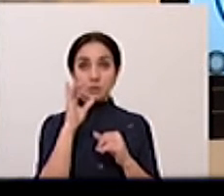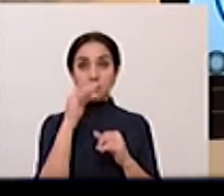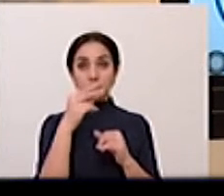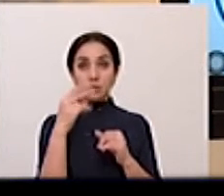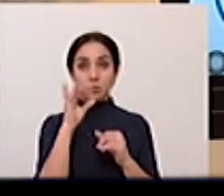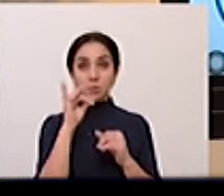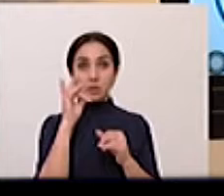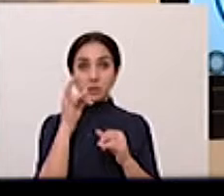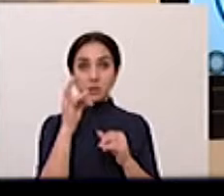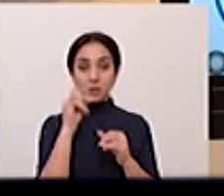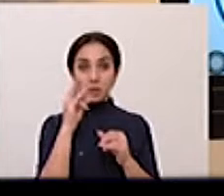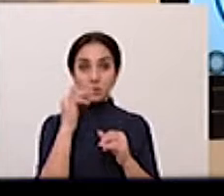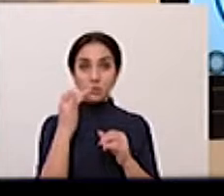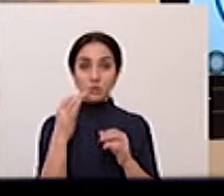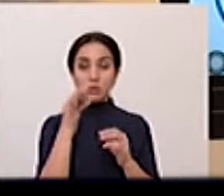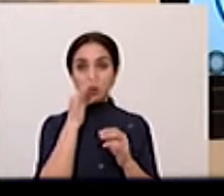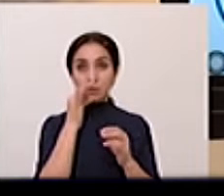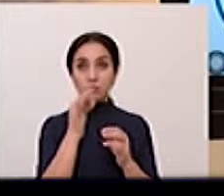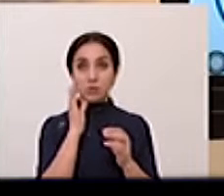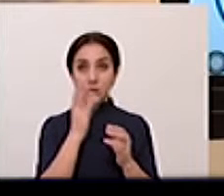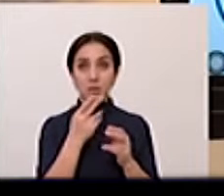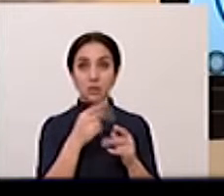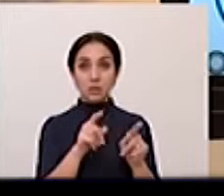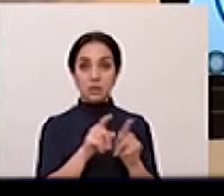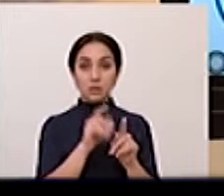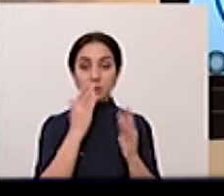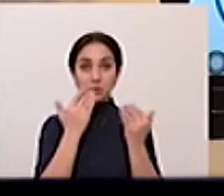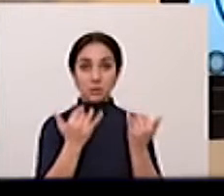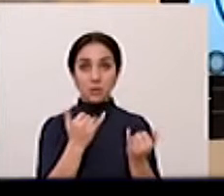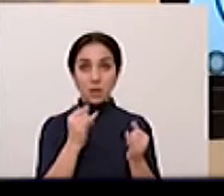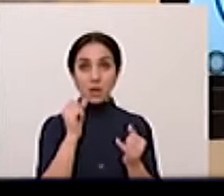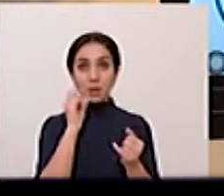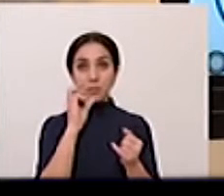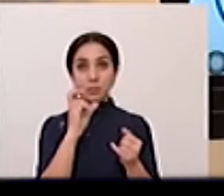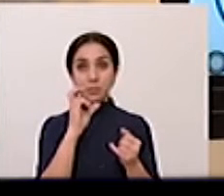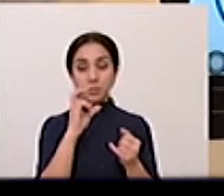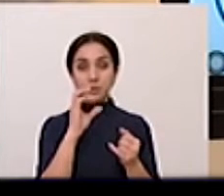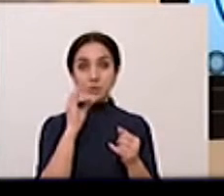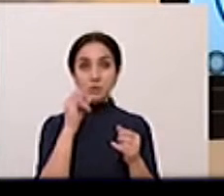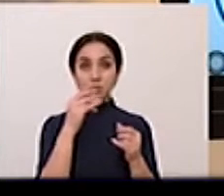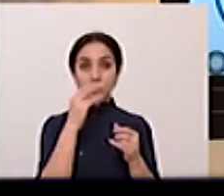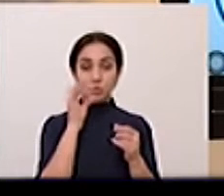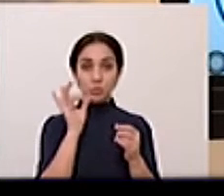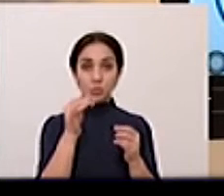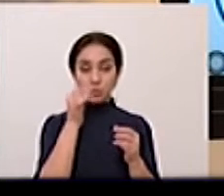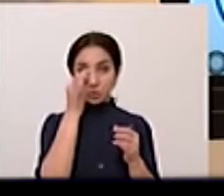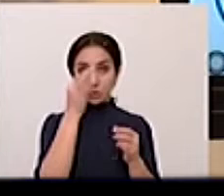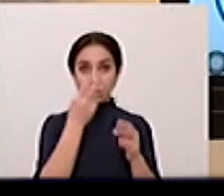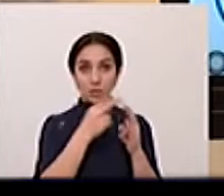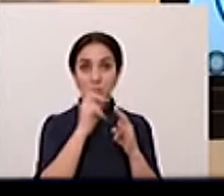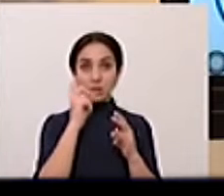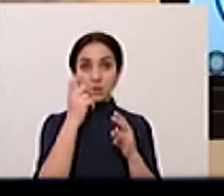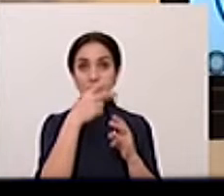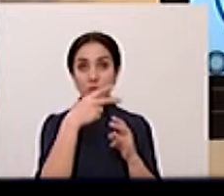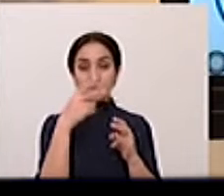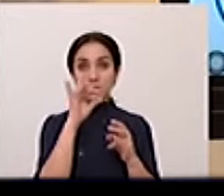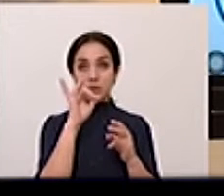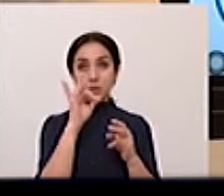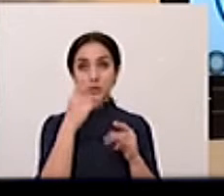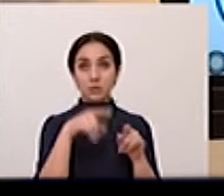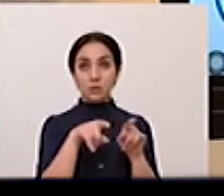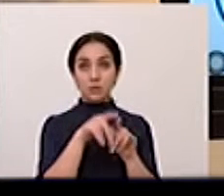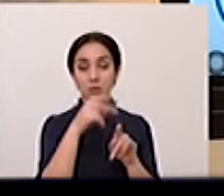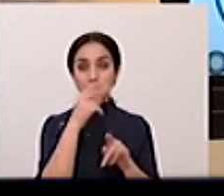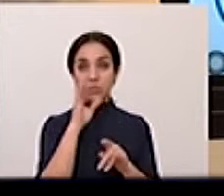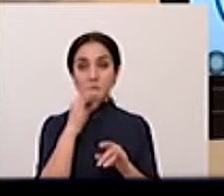bo'lib, ular radius bilan ifodalansin. Endi esa AB to'g'ri chiziqning tenglamasi Y teng R'ga teng